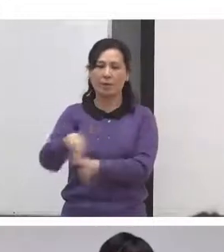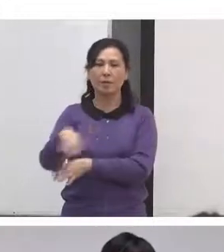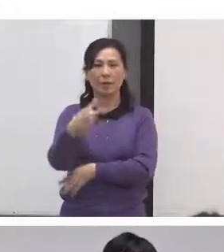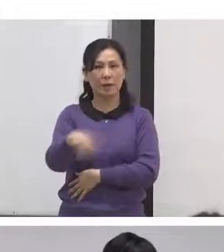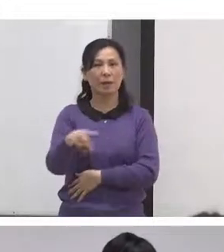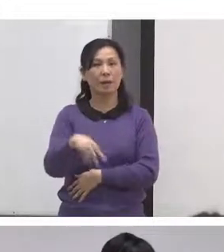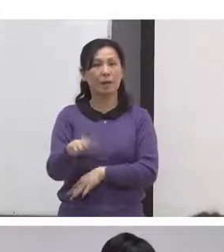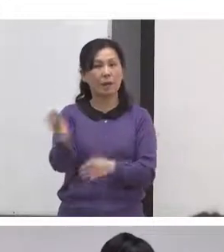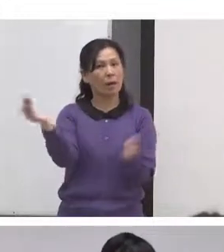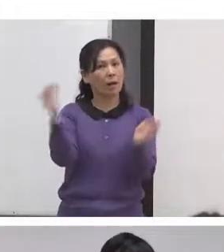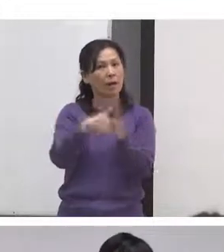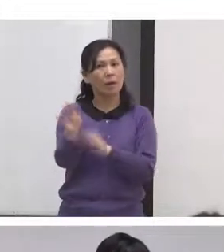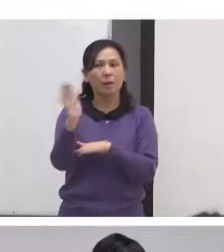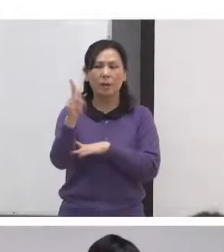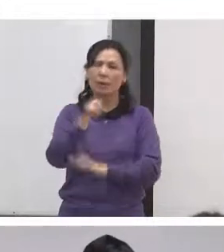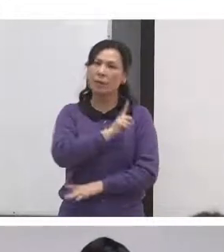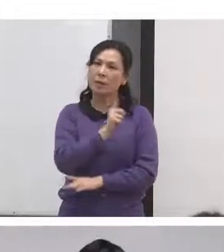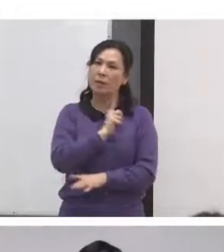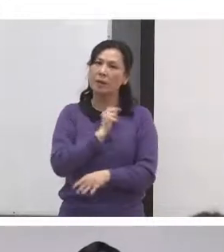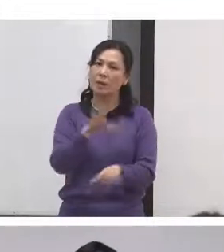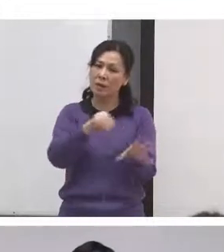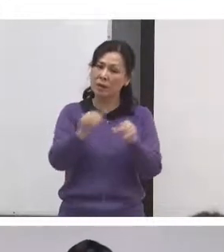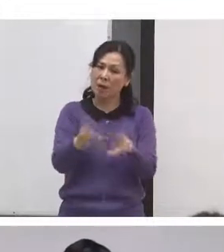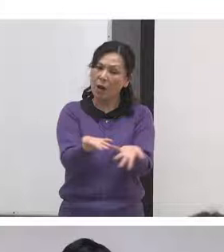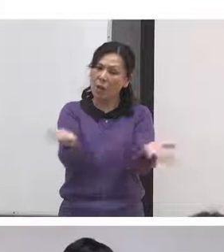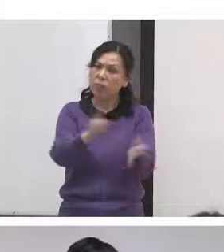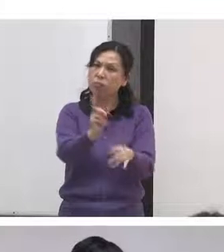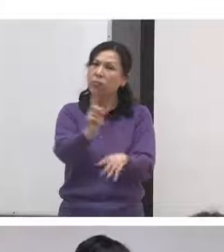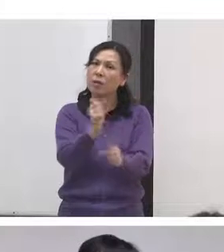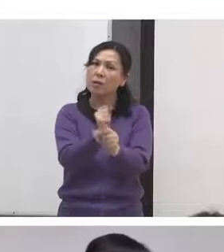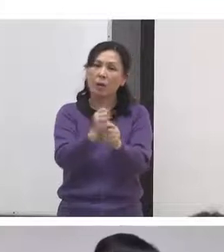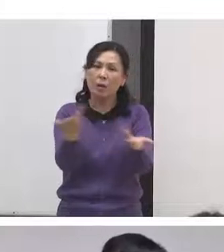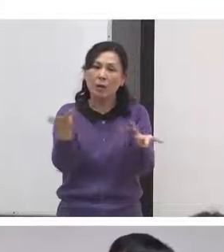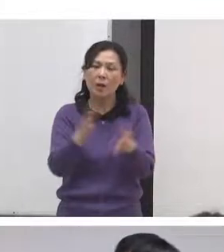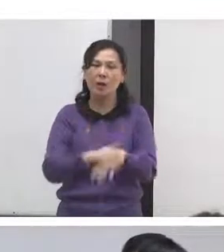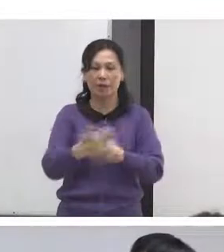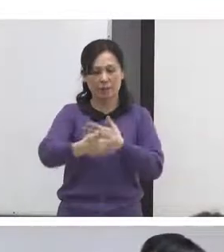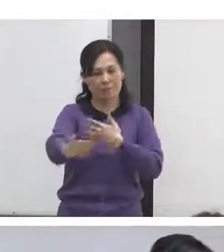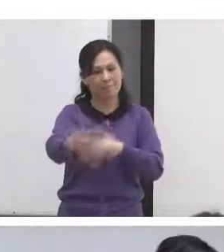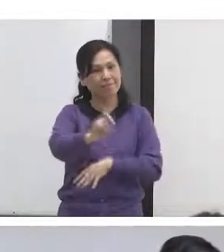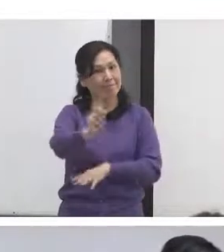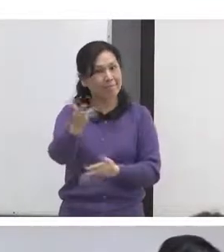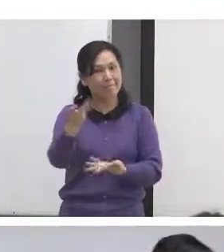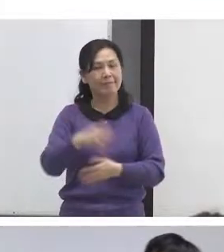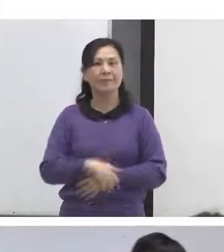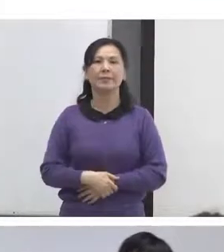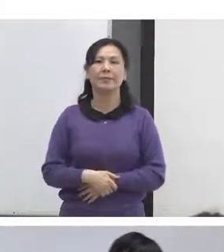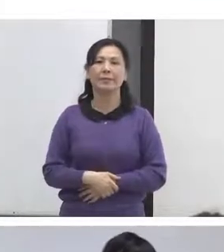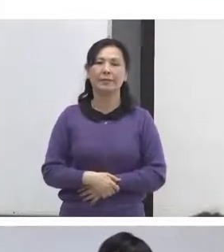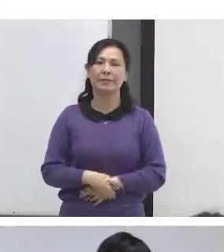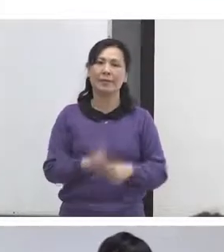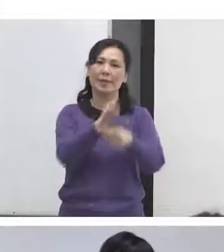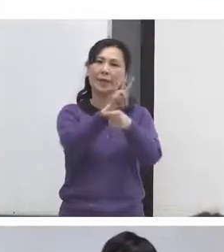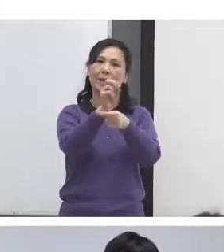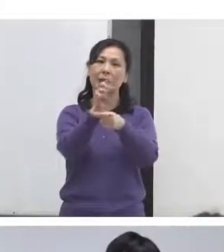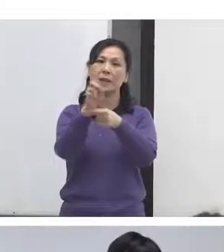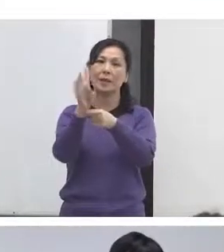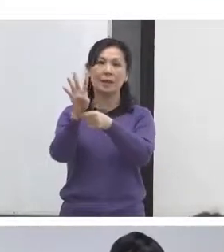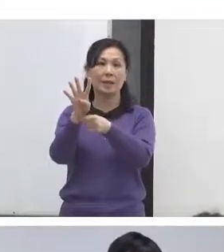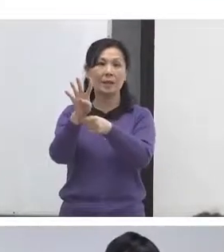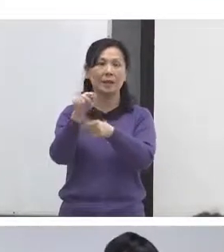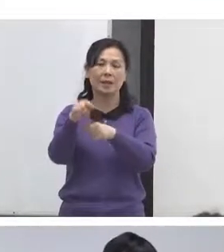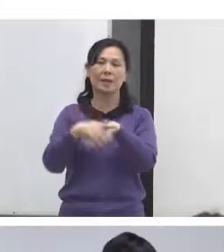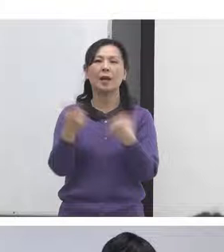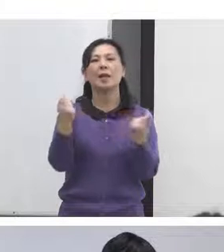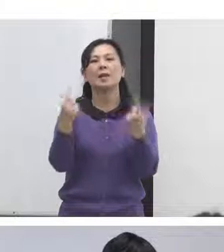我们的政府自己是怎么开始做开放资料这件事情，它有一些什么样的演进脉络。那么主要是在2014年的时候，那个时候也是